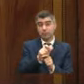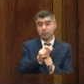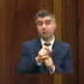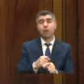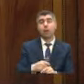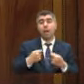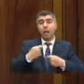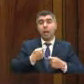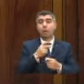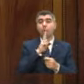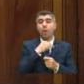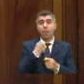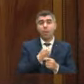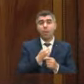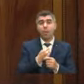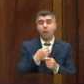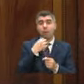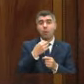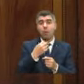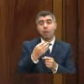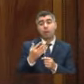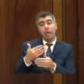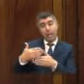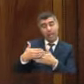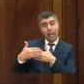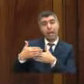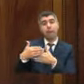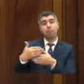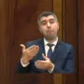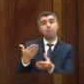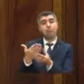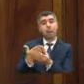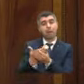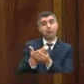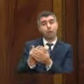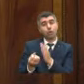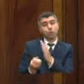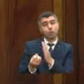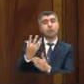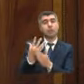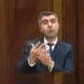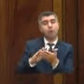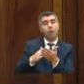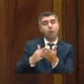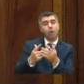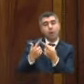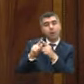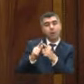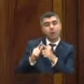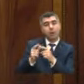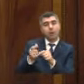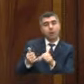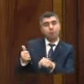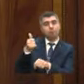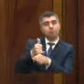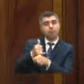نكلف رئيس الحكومة بأن يرفع لنظرنا في أفق الدخول المقبل مقترحات لإغناء وتجديد مناصب المسؤولية